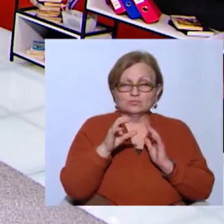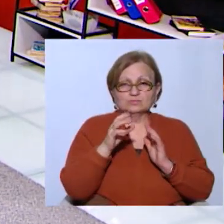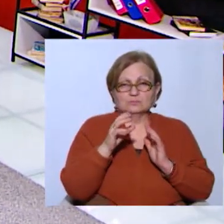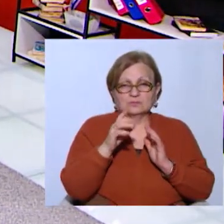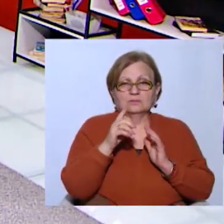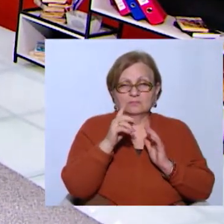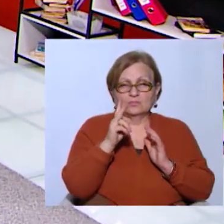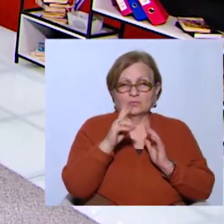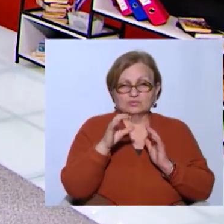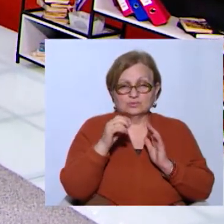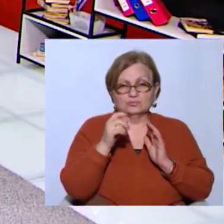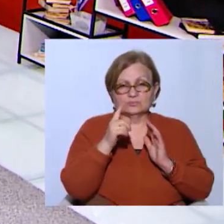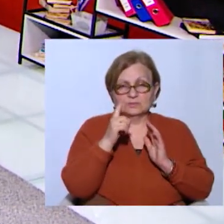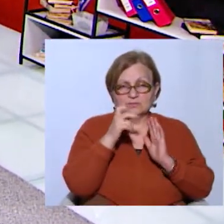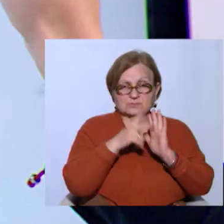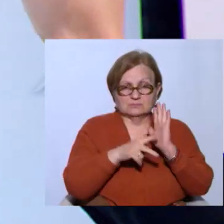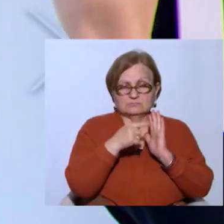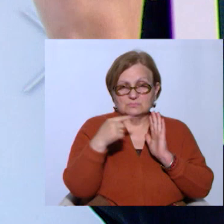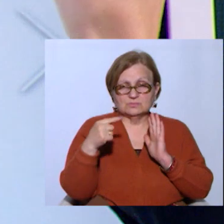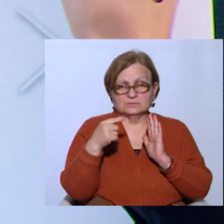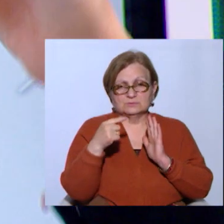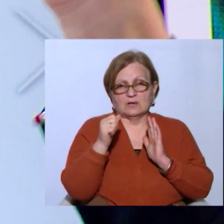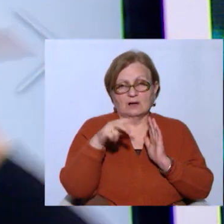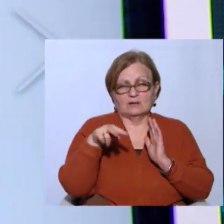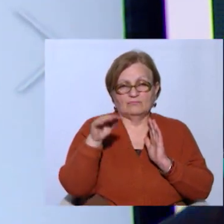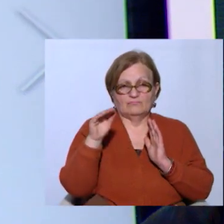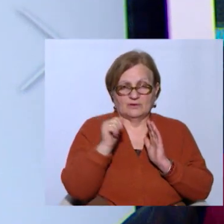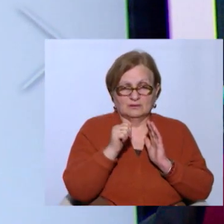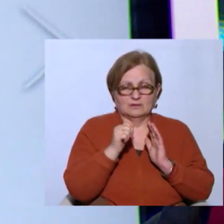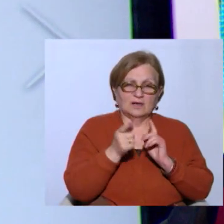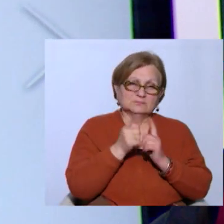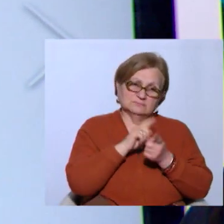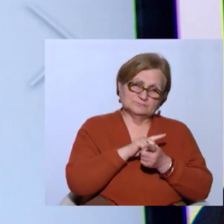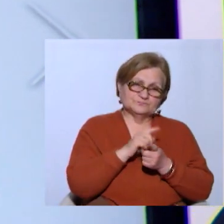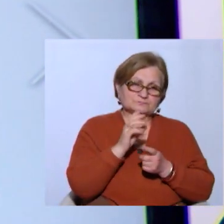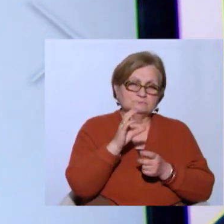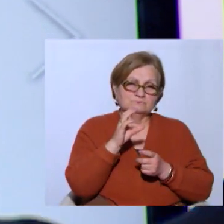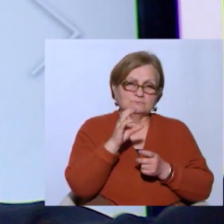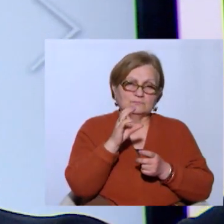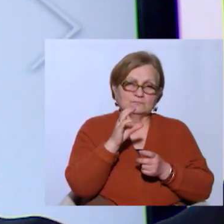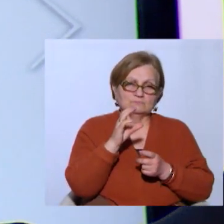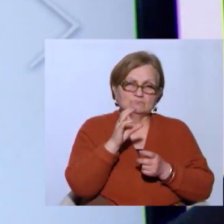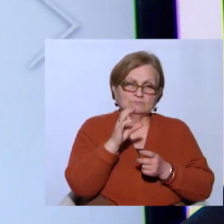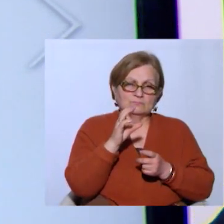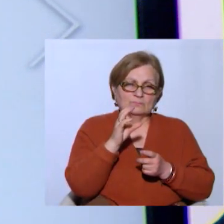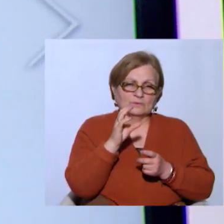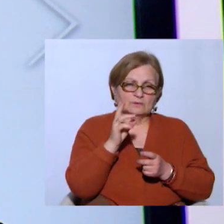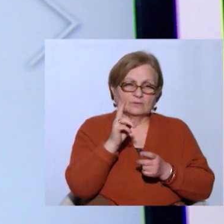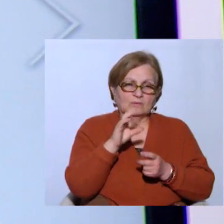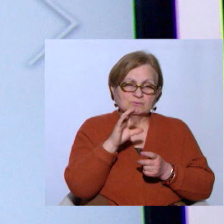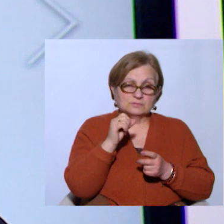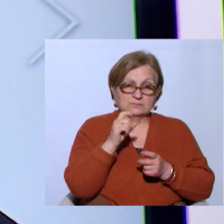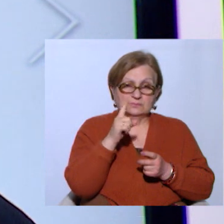მინუს კოსინუს 180 მინუს ალფა. ან მეორენაირად კოსინუსი, ვაი,